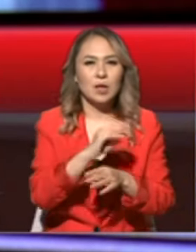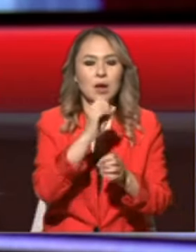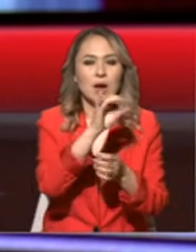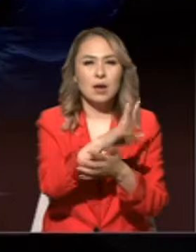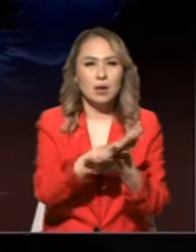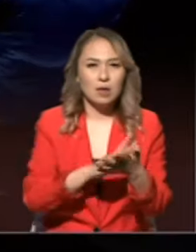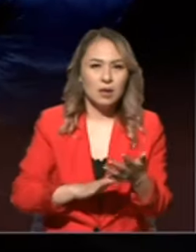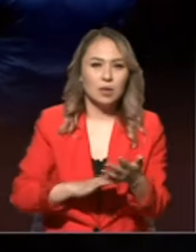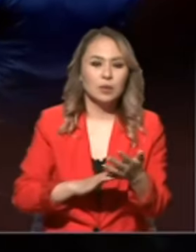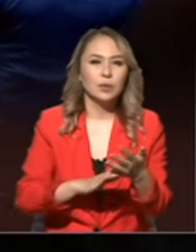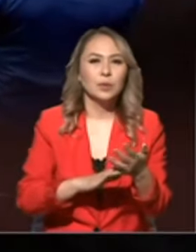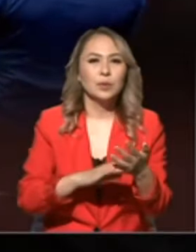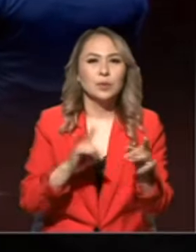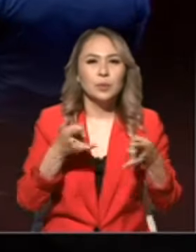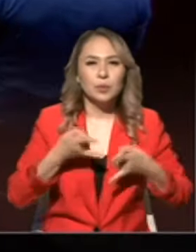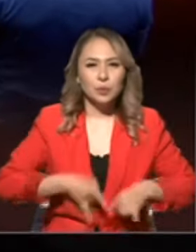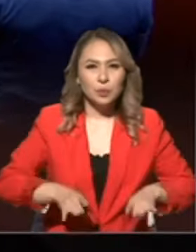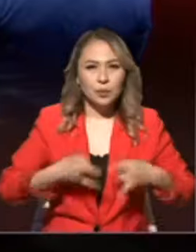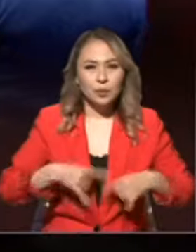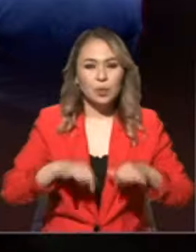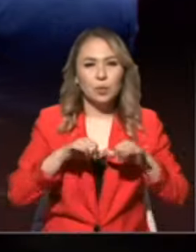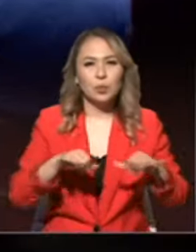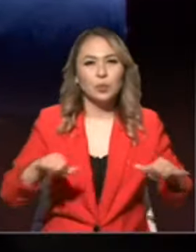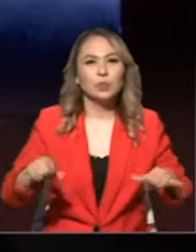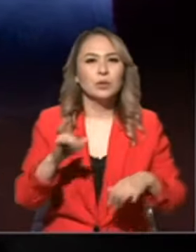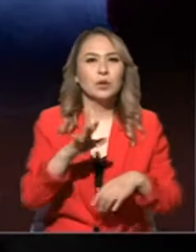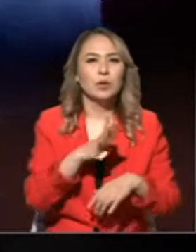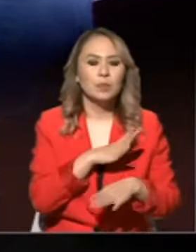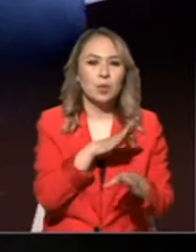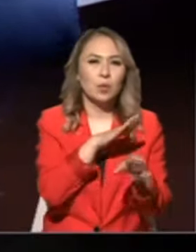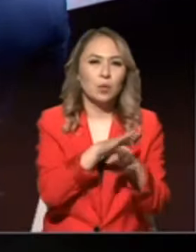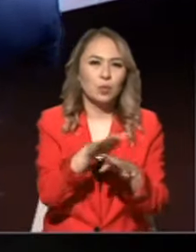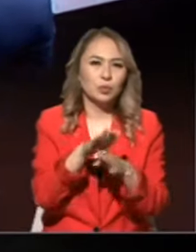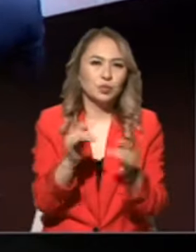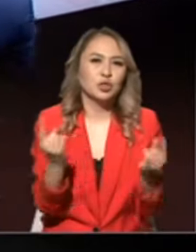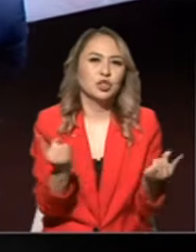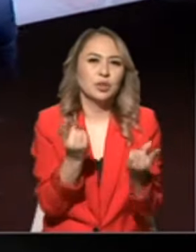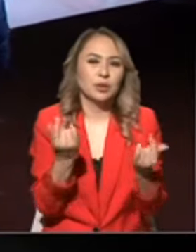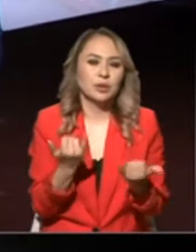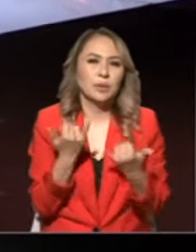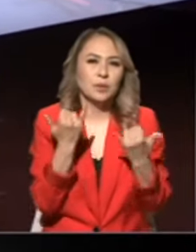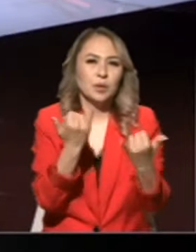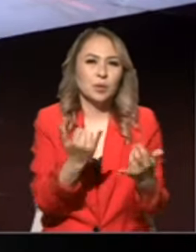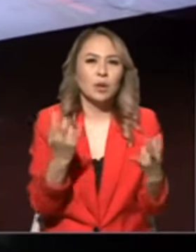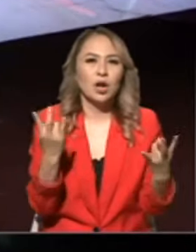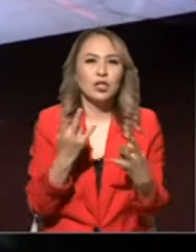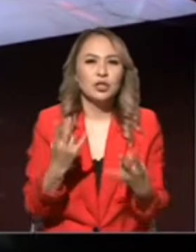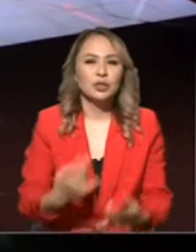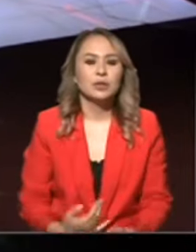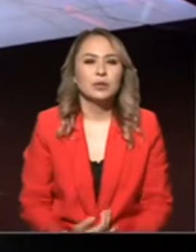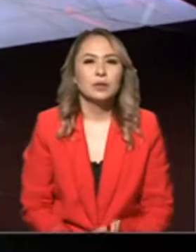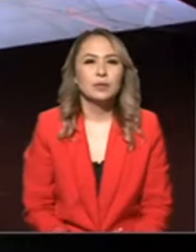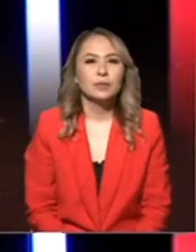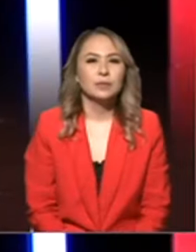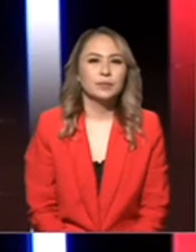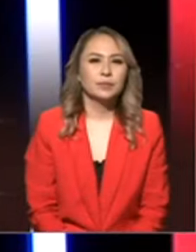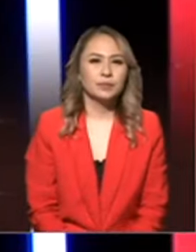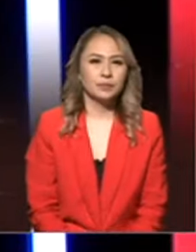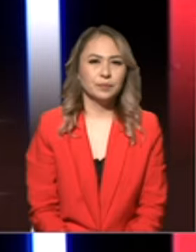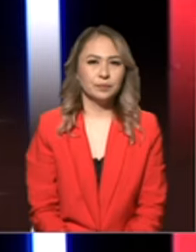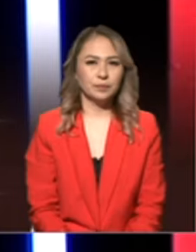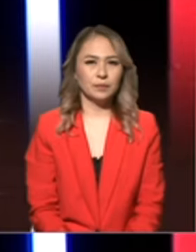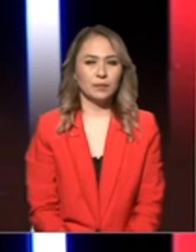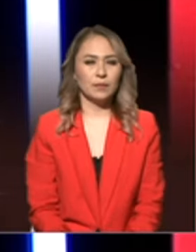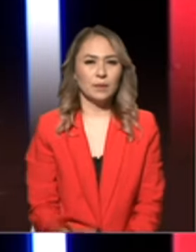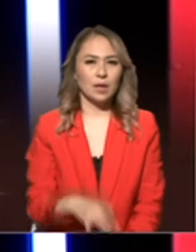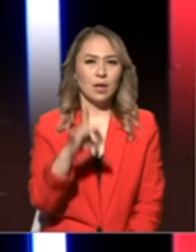қарай туу деңгейін көтеру үшін де қосымша жеңілдіктер беру қажет. Яғни репродуктивті ұстаным туралы айттыңыз.